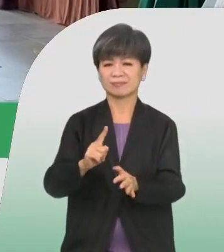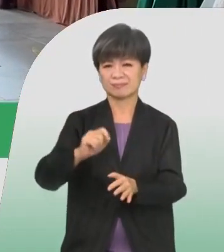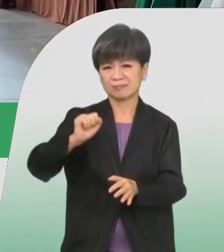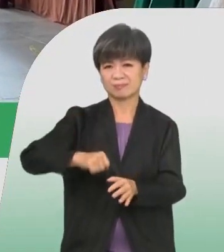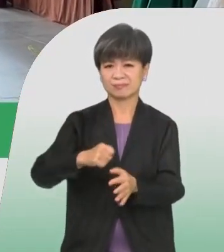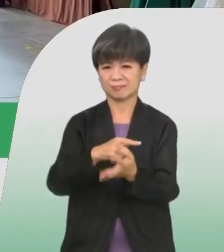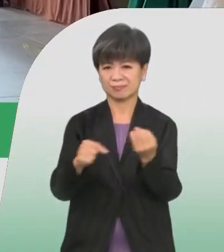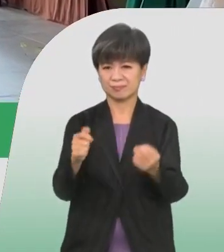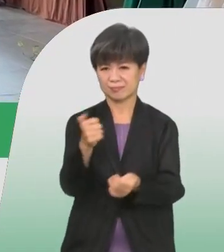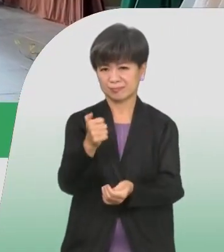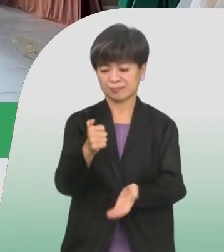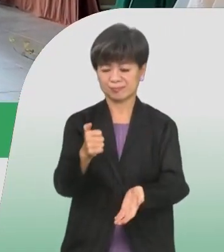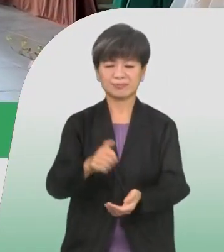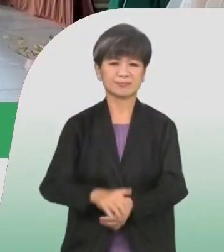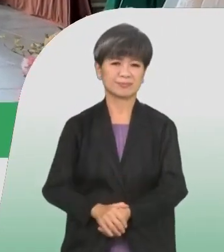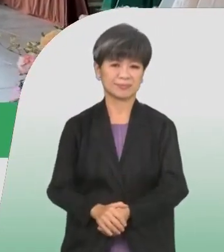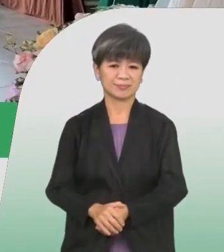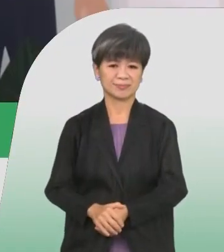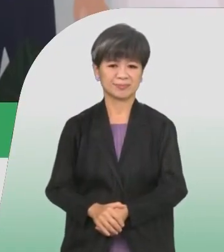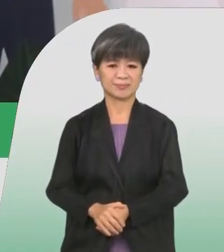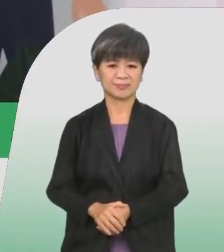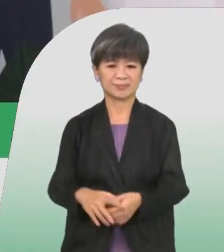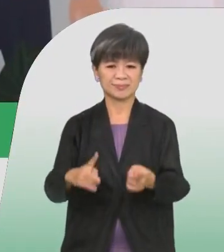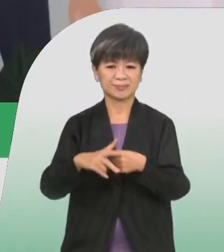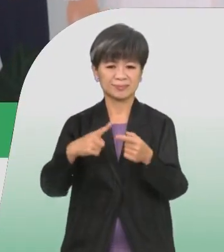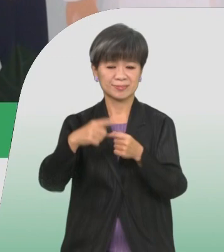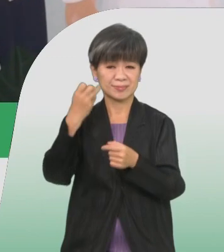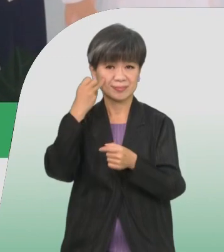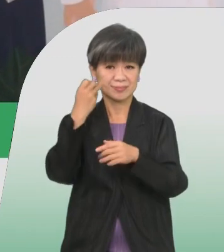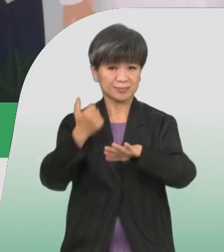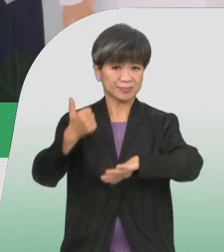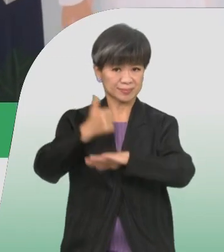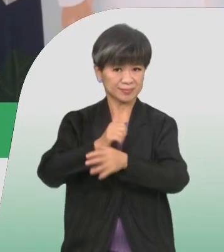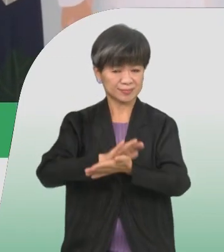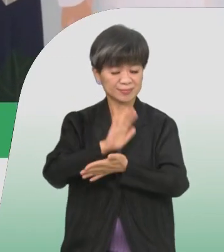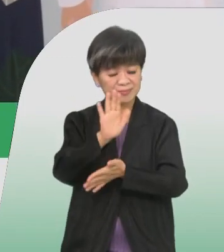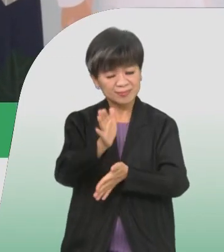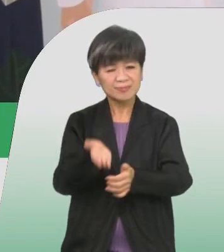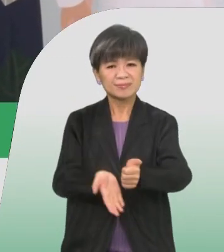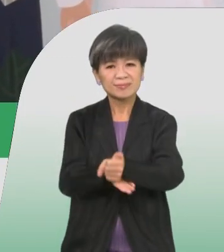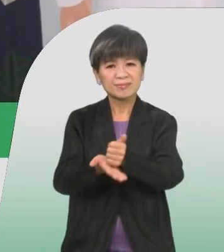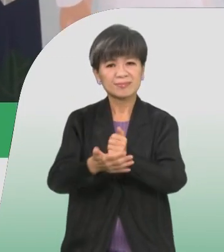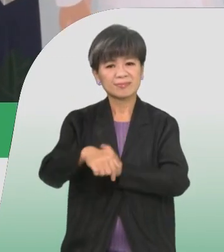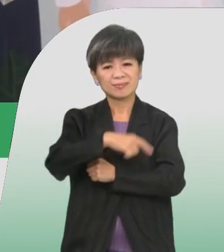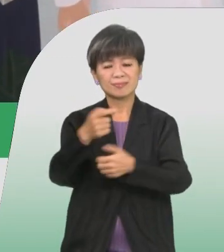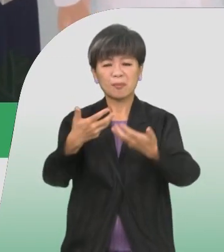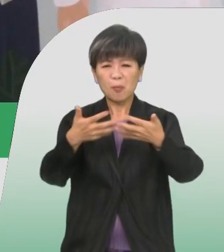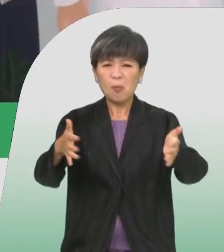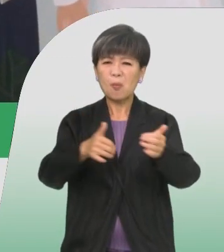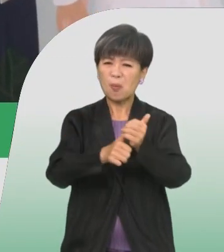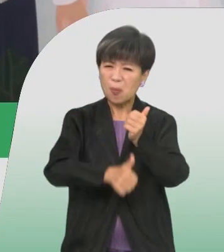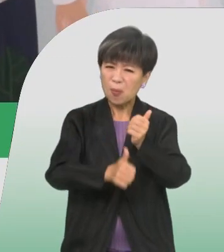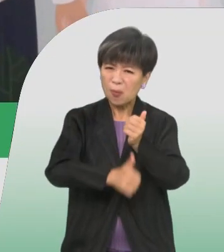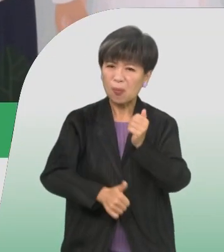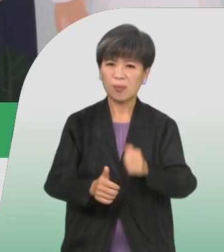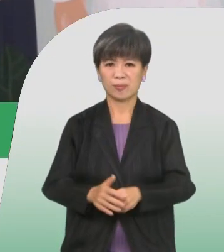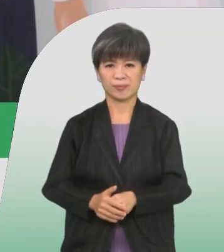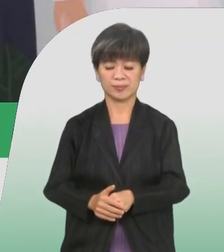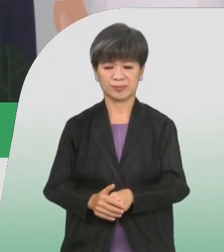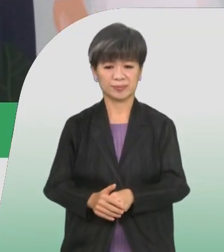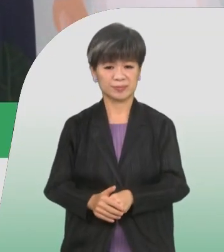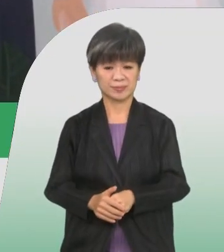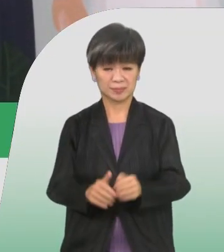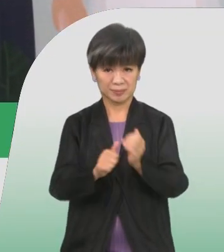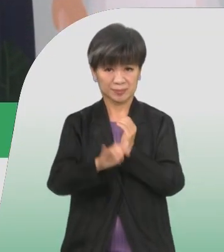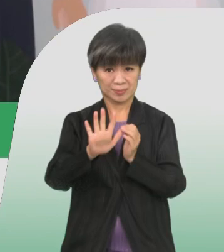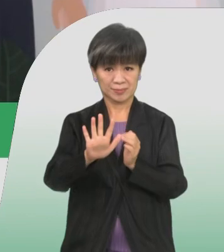升到50对。 小米姐姐上任就已经鼓励大家要多生哦，多生，我们每胎都补